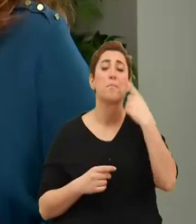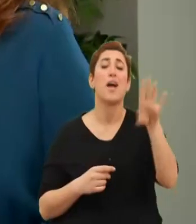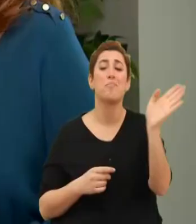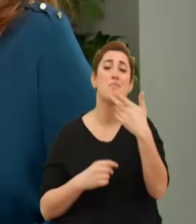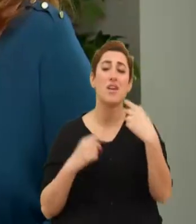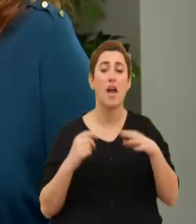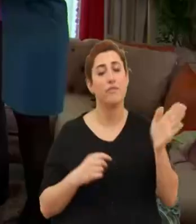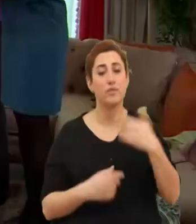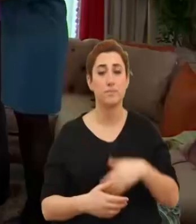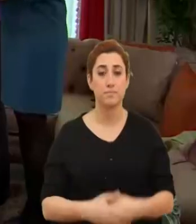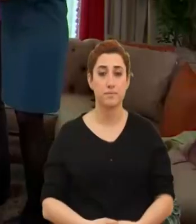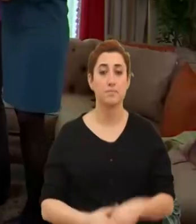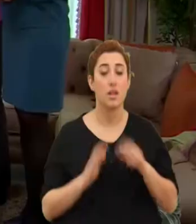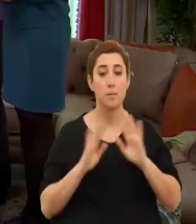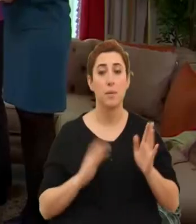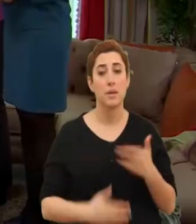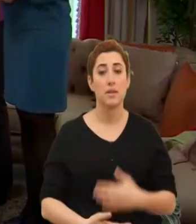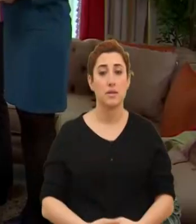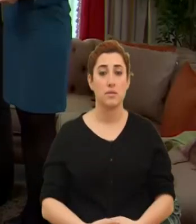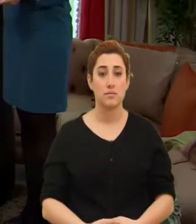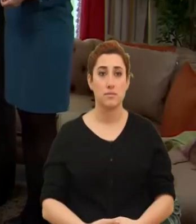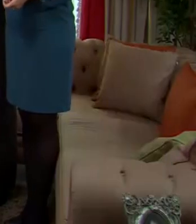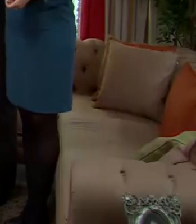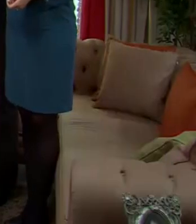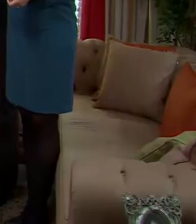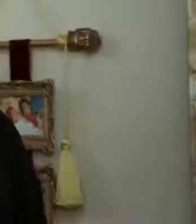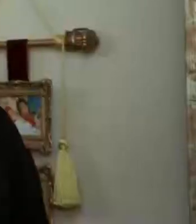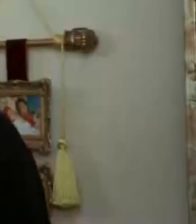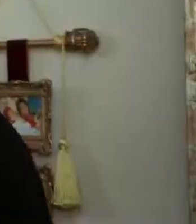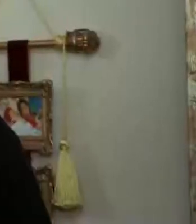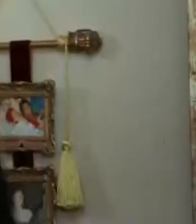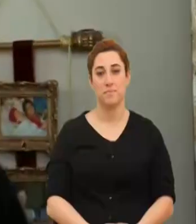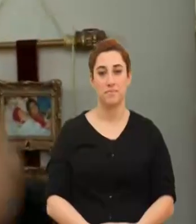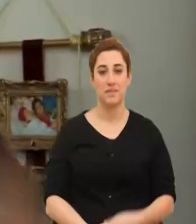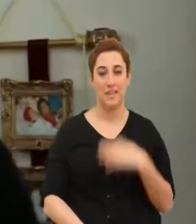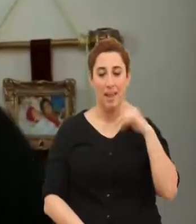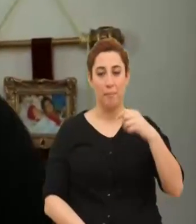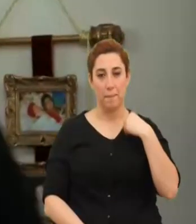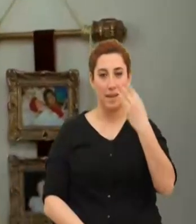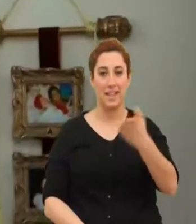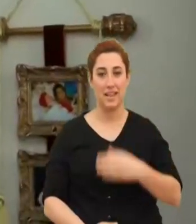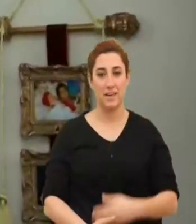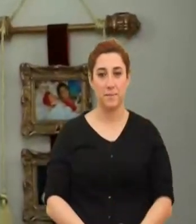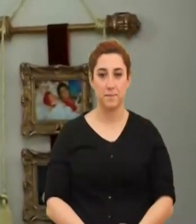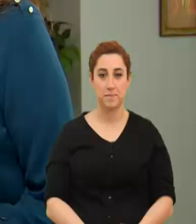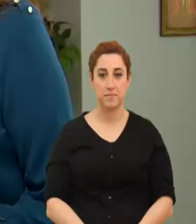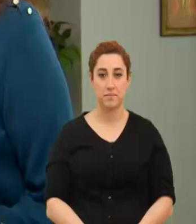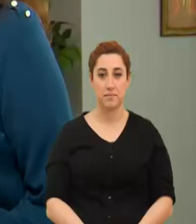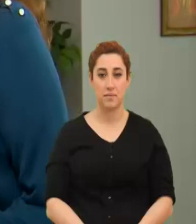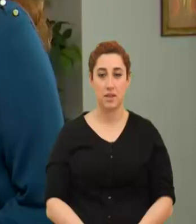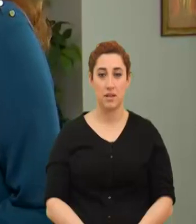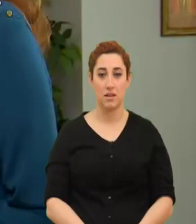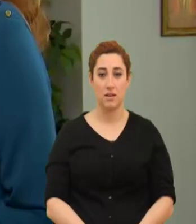bakma yavrucuğum, hadi. Tamam hadi, siz de bunu geri alın Serpil Hanım. Yapıp getiriyorum. Zarfı verip